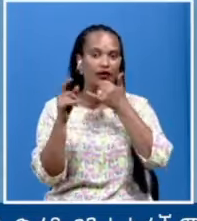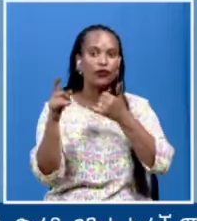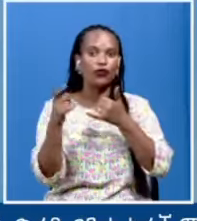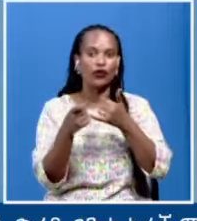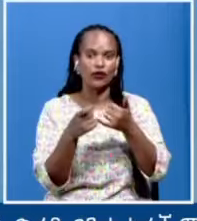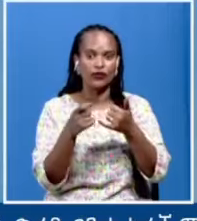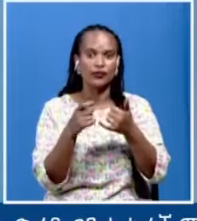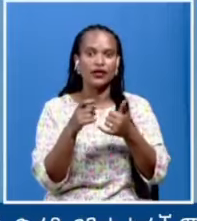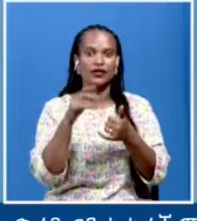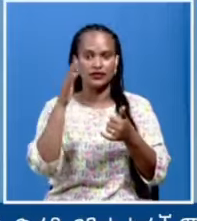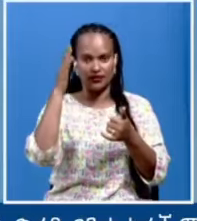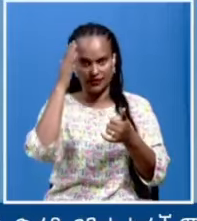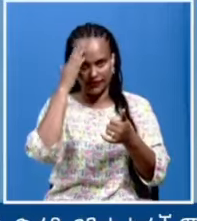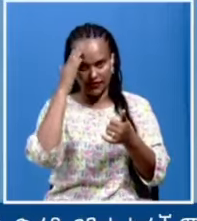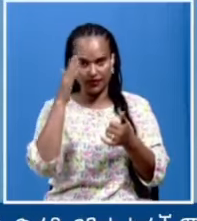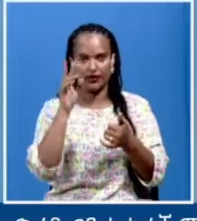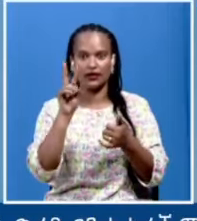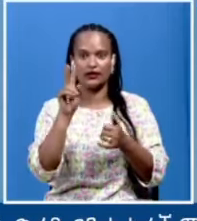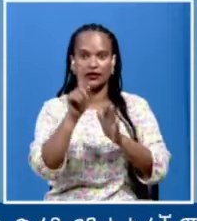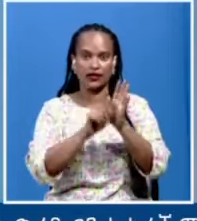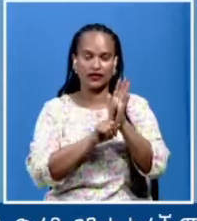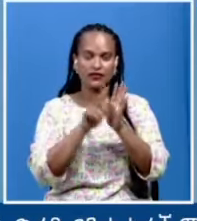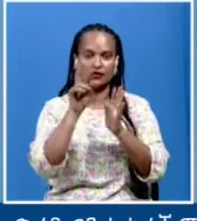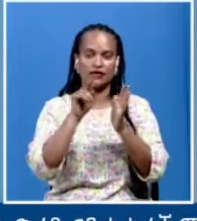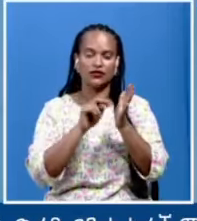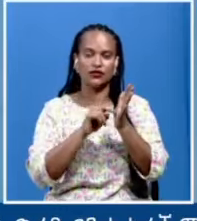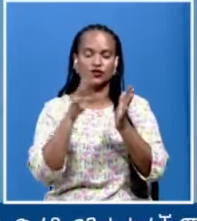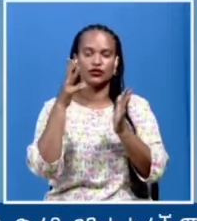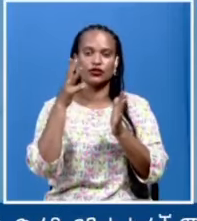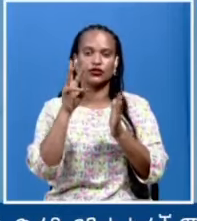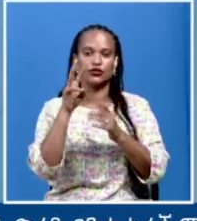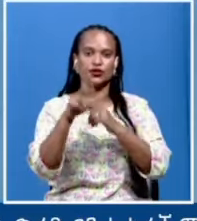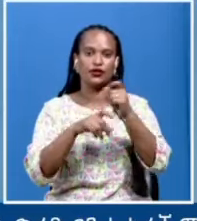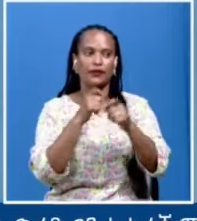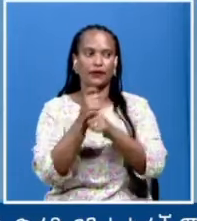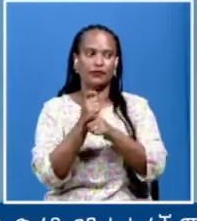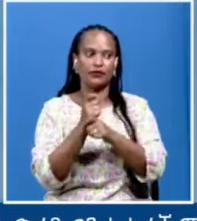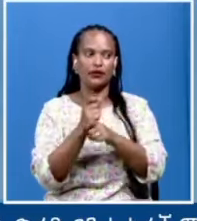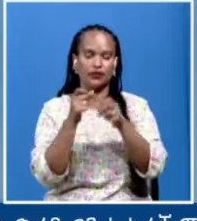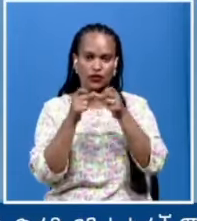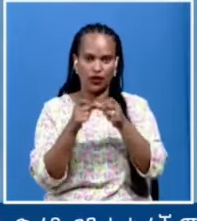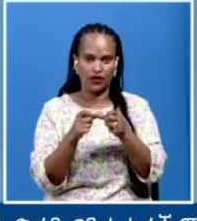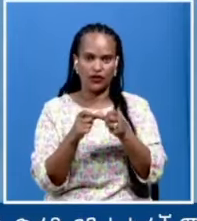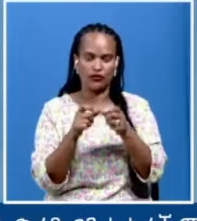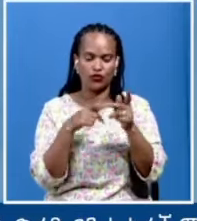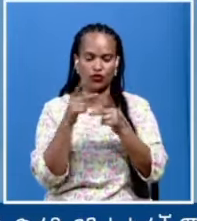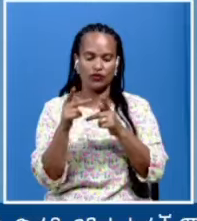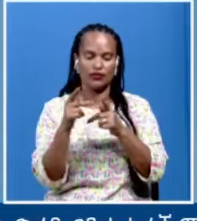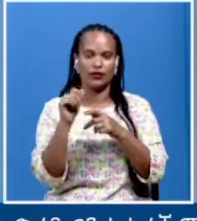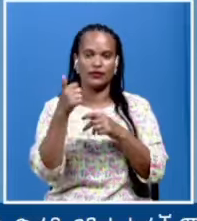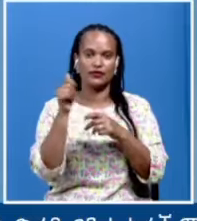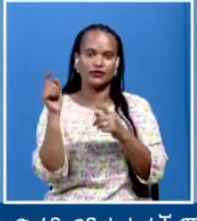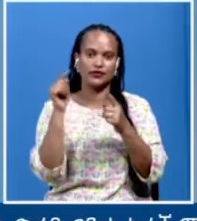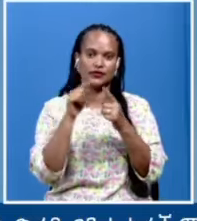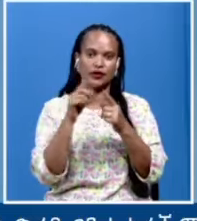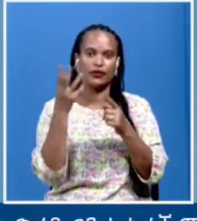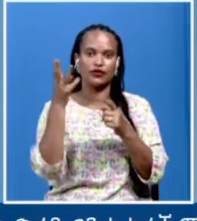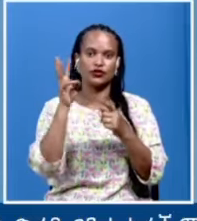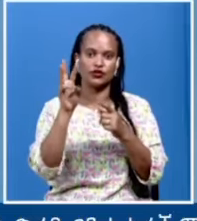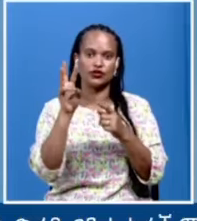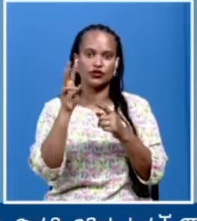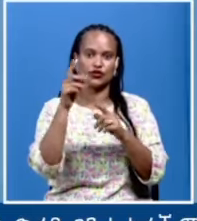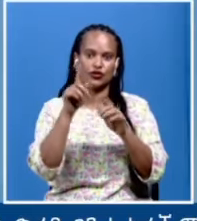ምዃኖም ስለ ዘረጋገጸ 2 ነሓሰ 2016 ዓ.ም ኣብ ዝውዕለ መጋብኣያ ካብ 10 ክሳብ 16 ድሾ